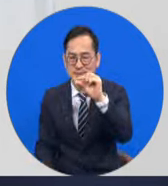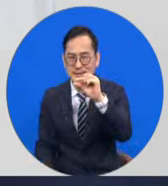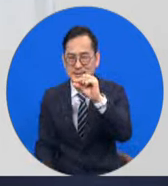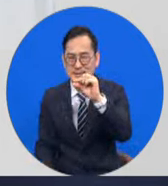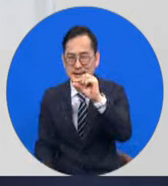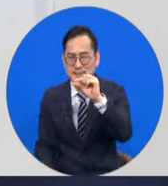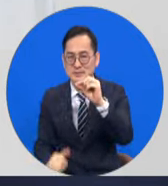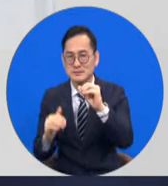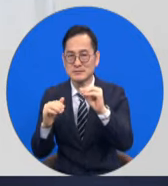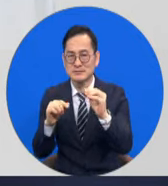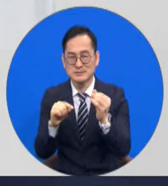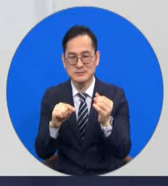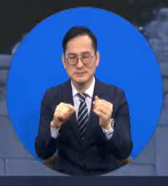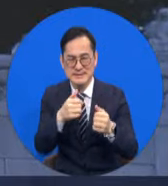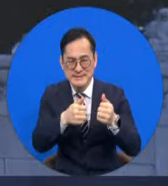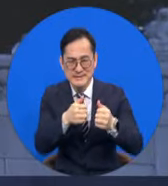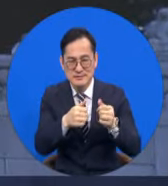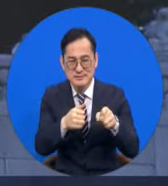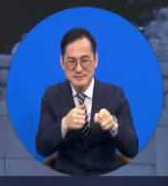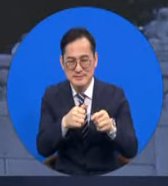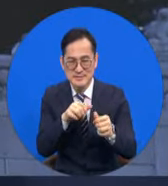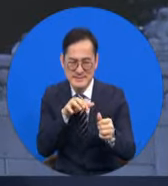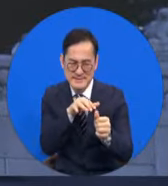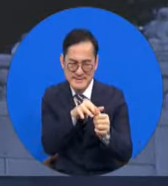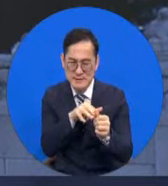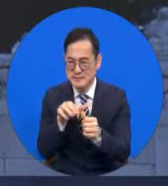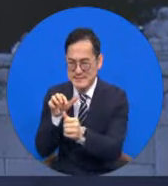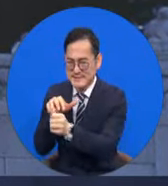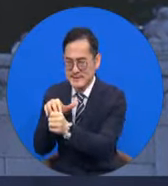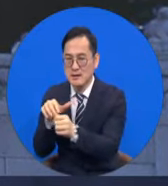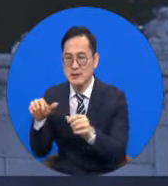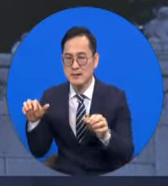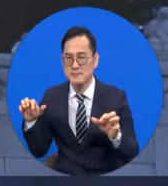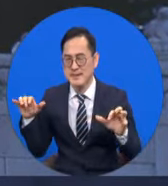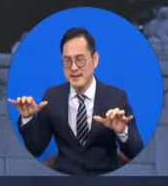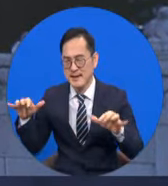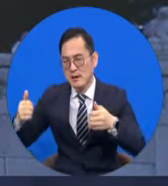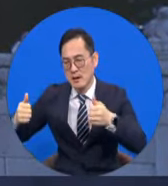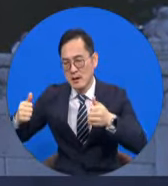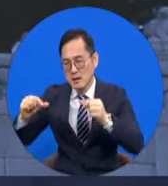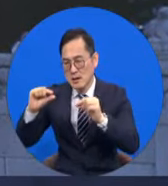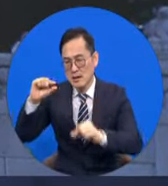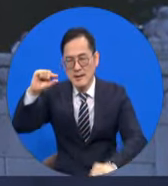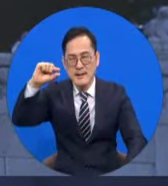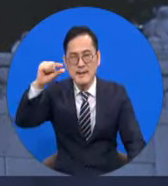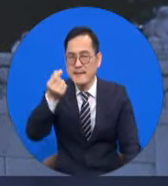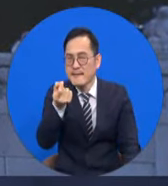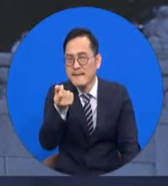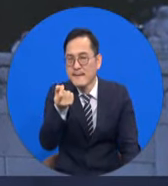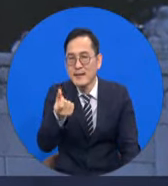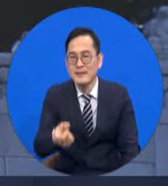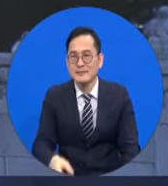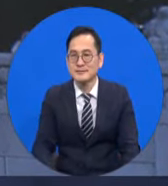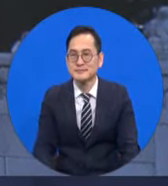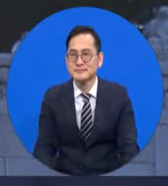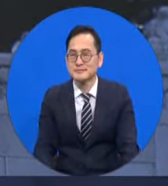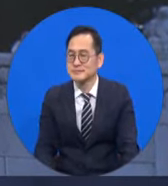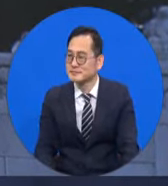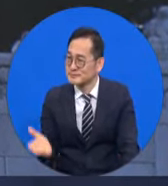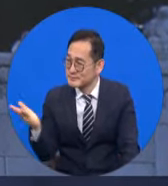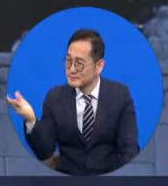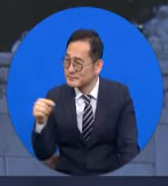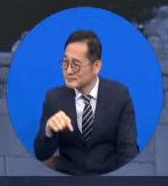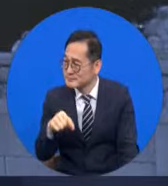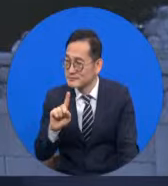그냥 얇은 차이가 적극 지지층 사이에서 나오고 있다 이런 얘기도 분석도 있습니다. 양당 분석 한번 들어보죠. 송영훈 대변인님.